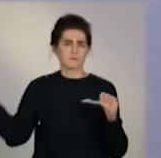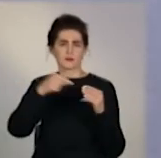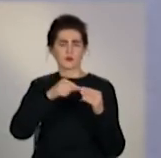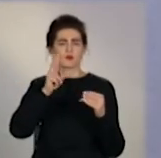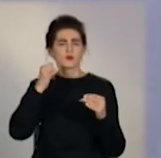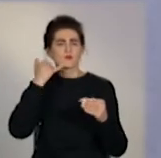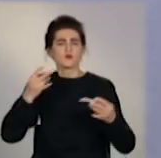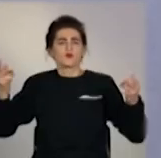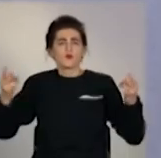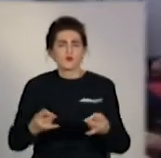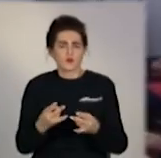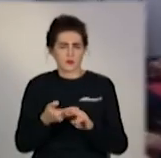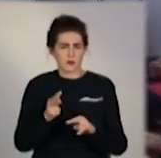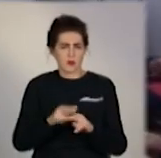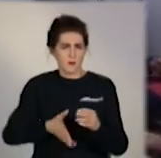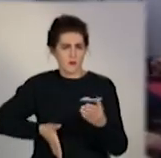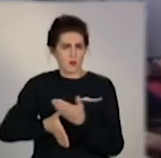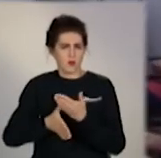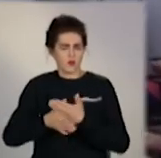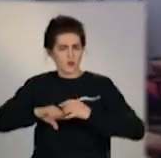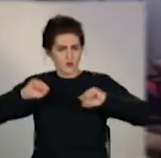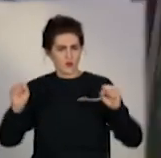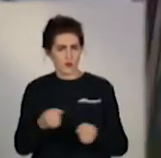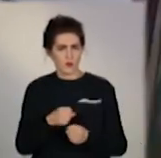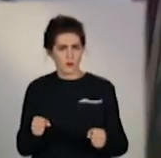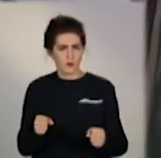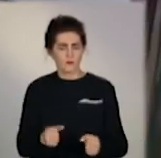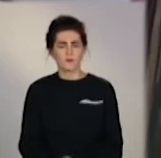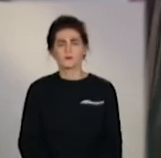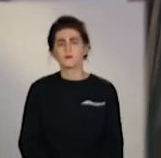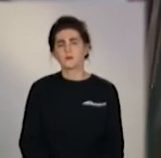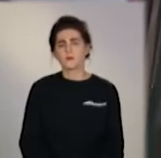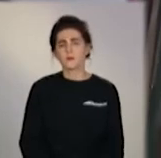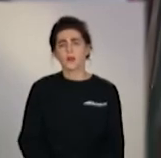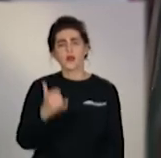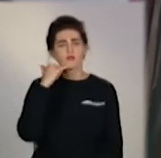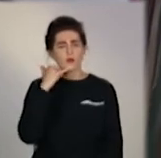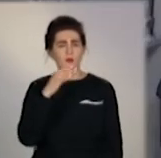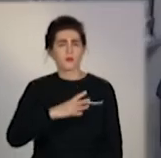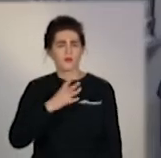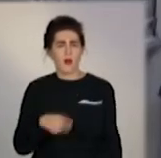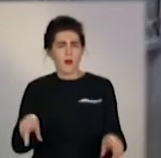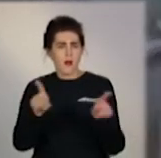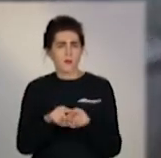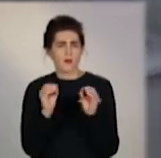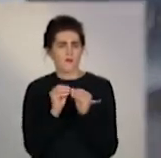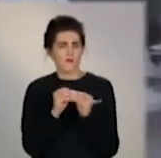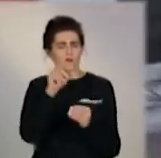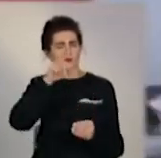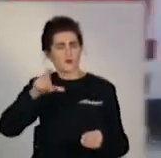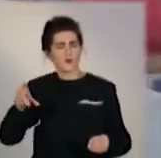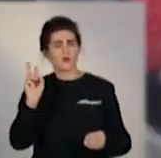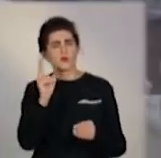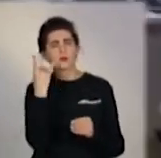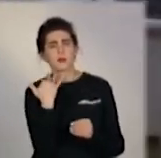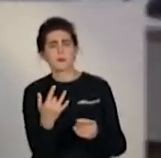людини, яка потребує екстреної допомоги. Телефонують здебільшого одні й ті ж люди. В цей час хтось